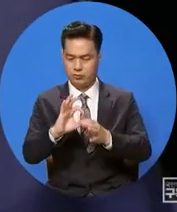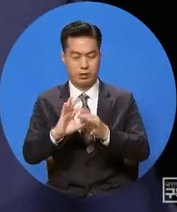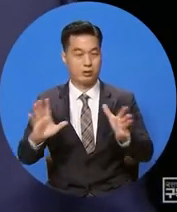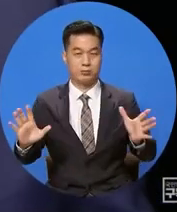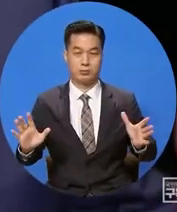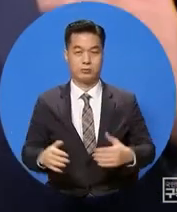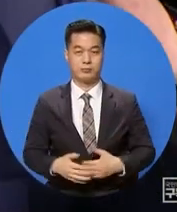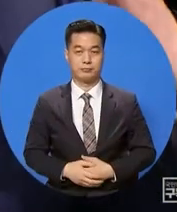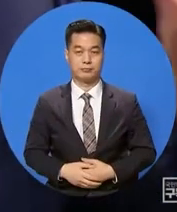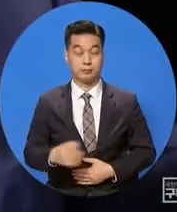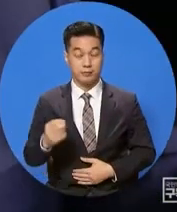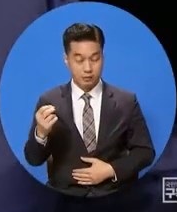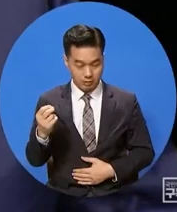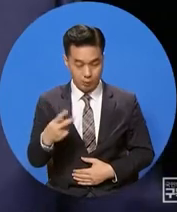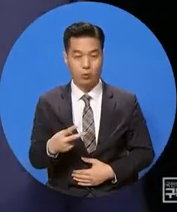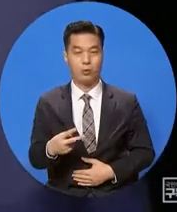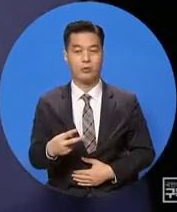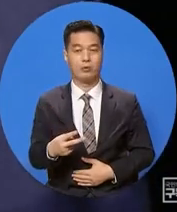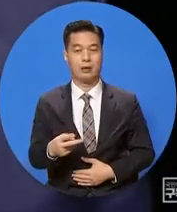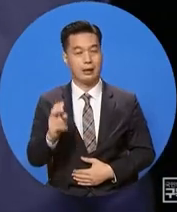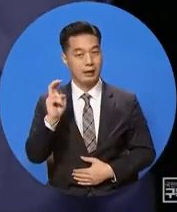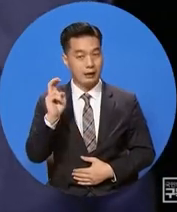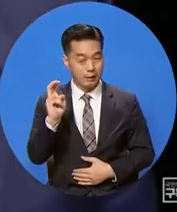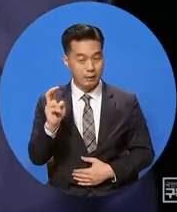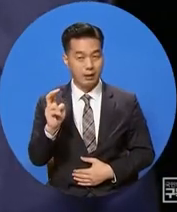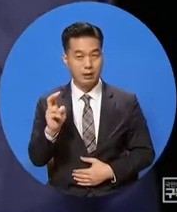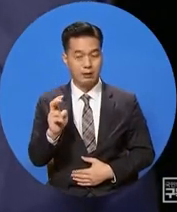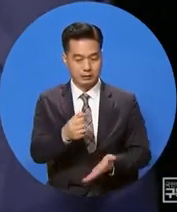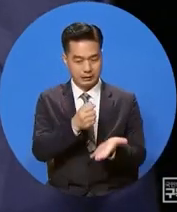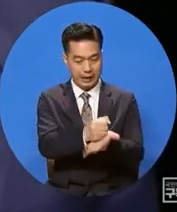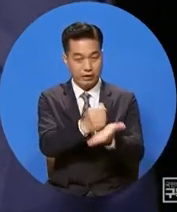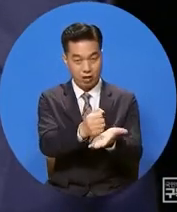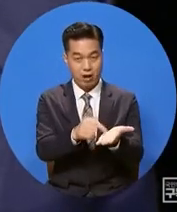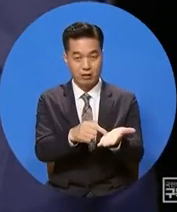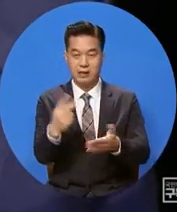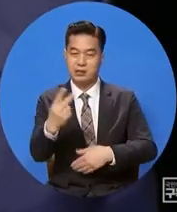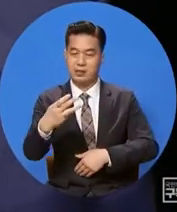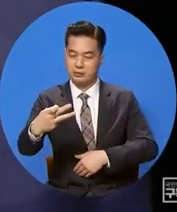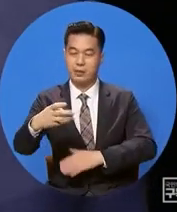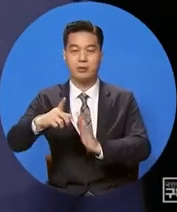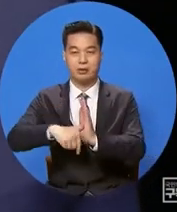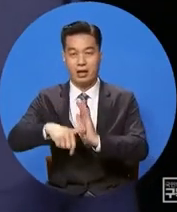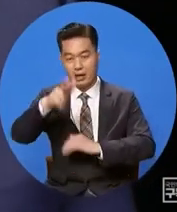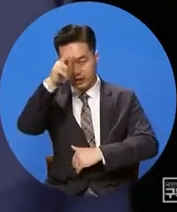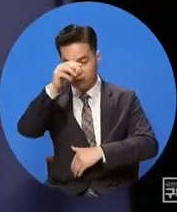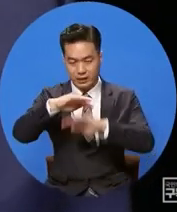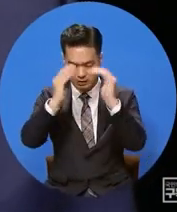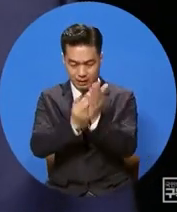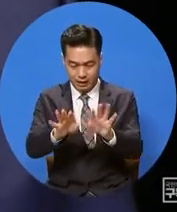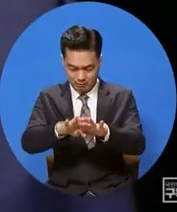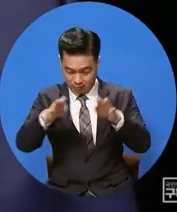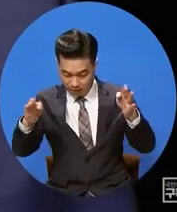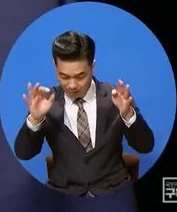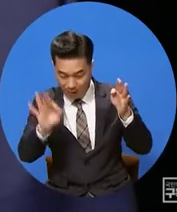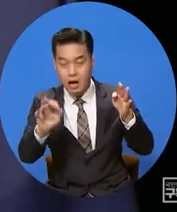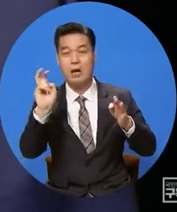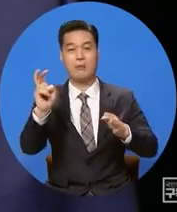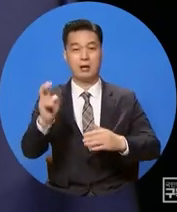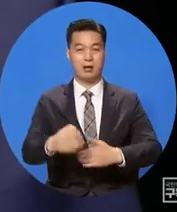없습니다. 그리고 그 아마 저 계좌까지 2013년에 이미 경찰이 다 봤을 겁니다.